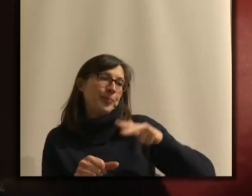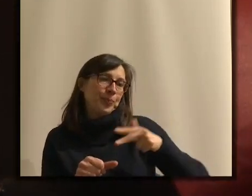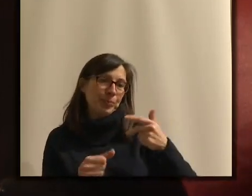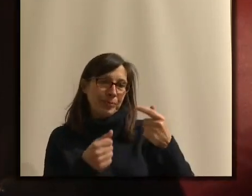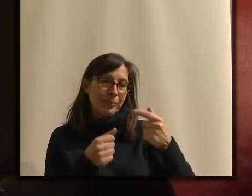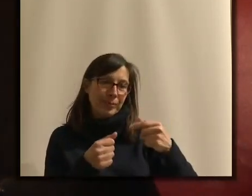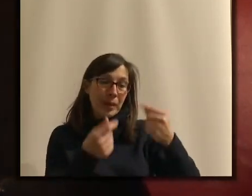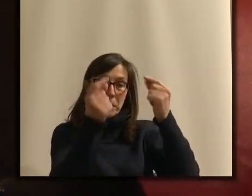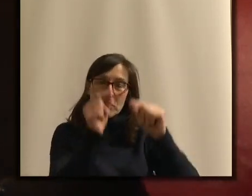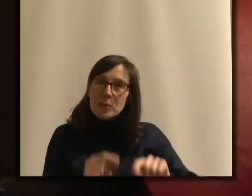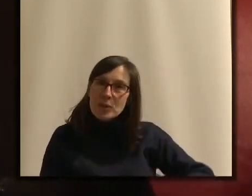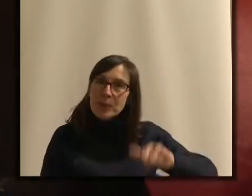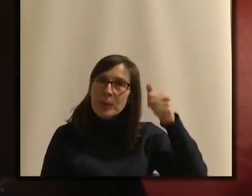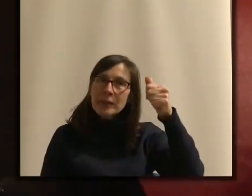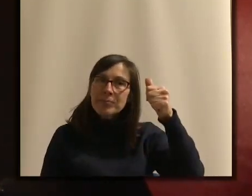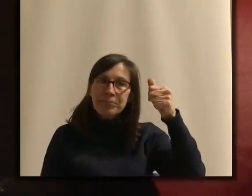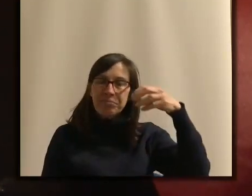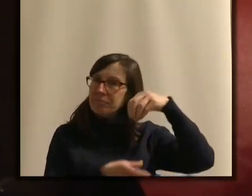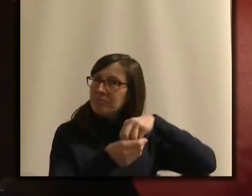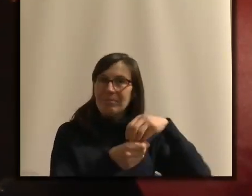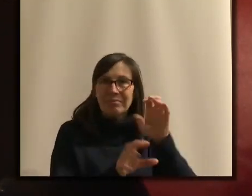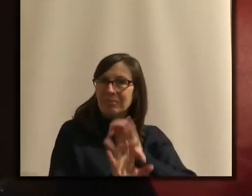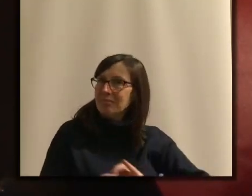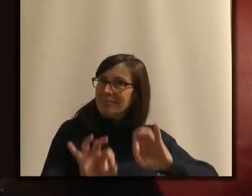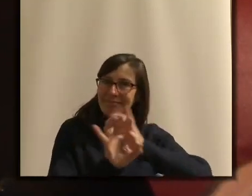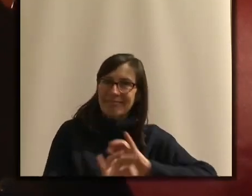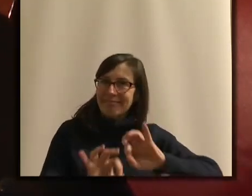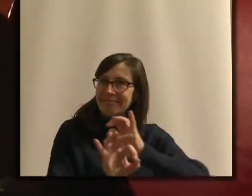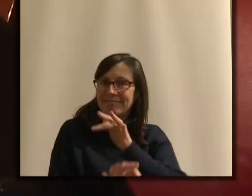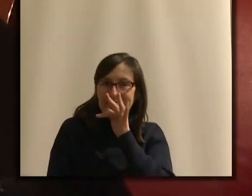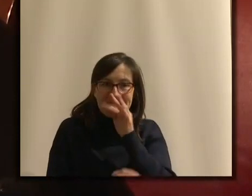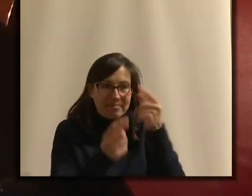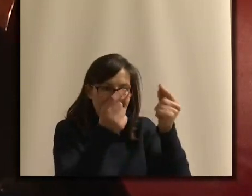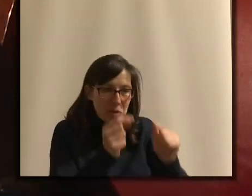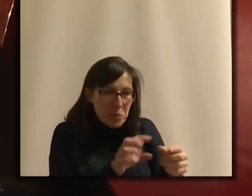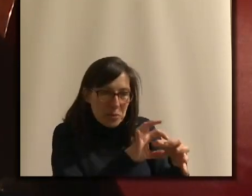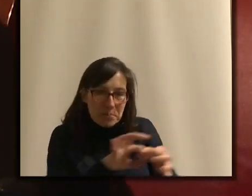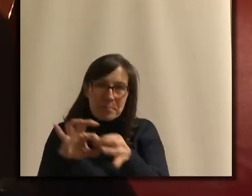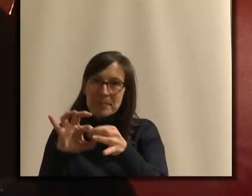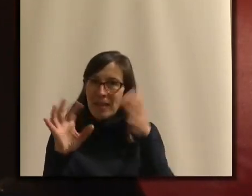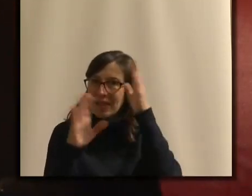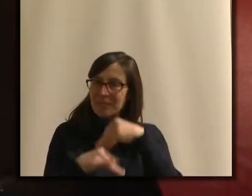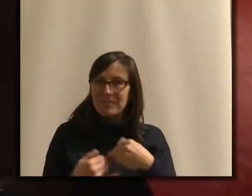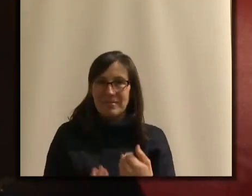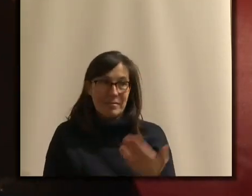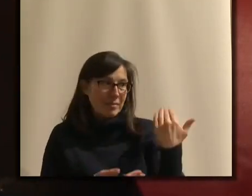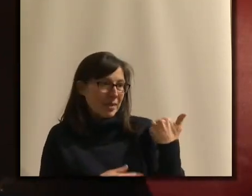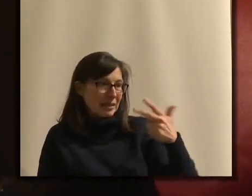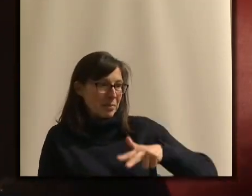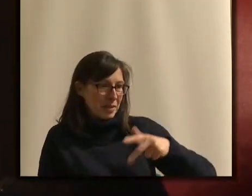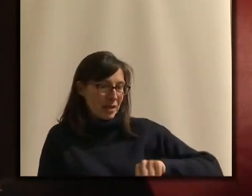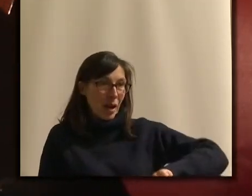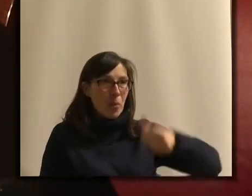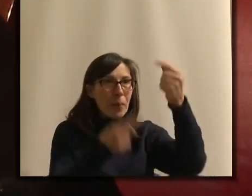els pressupostos, cap d'aquests 4 projectes inicials té partida pressupostària assignada. Per tant, fa 3 mesos es van aprovar